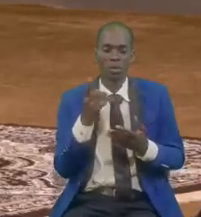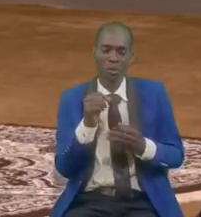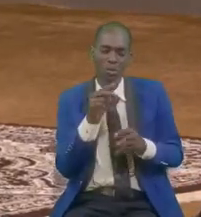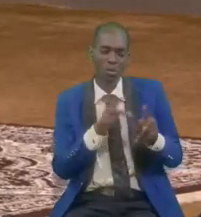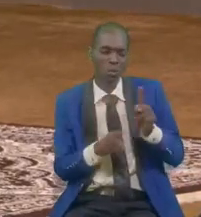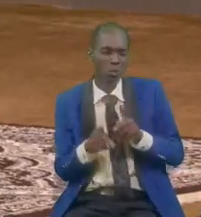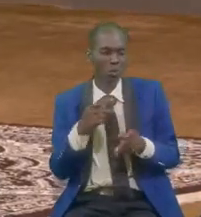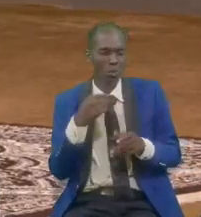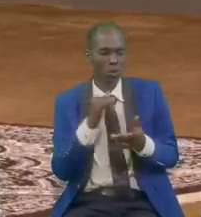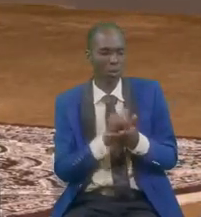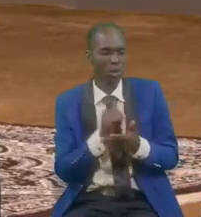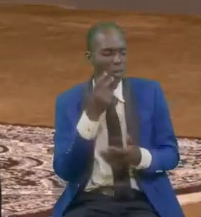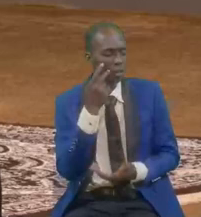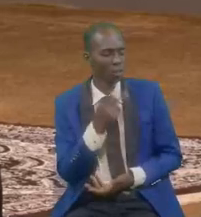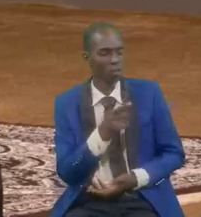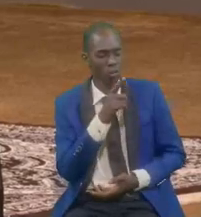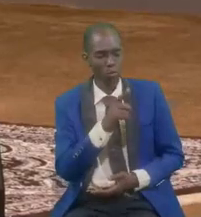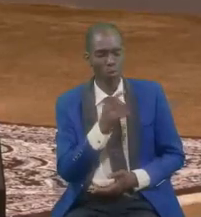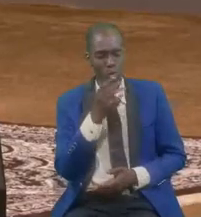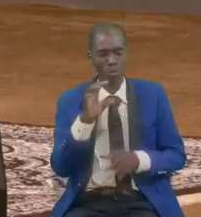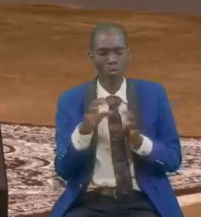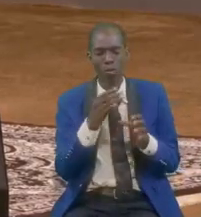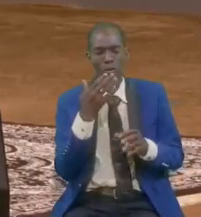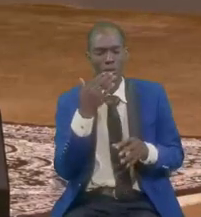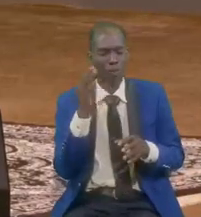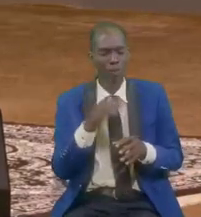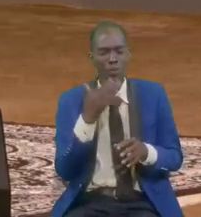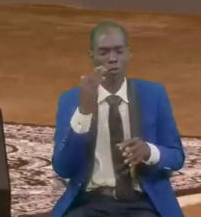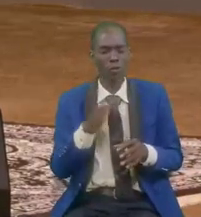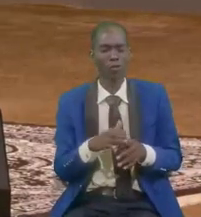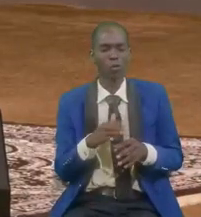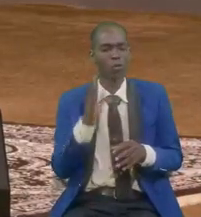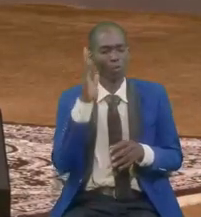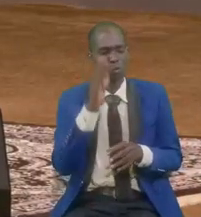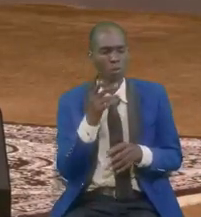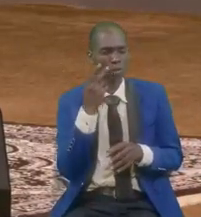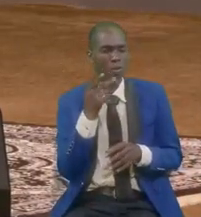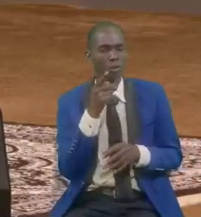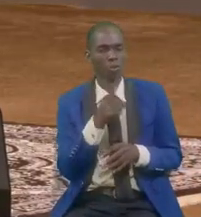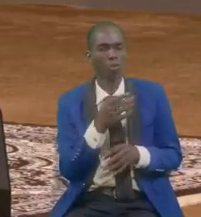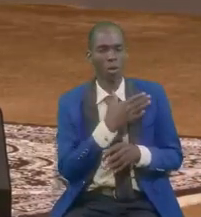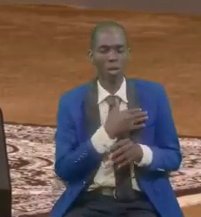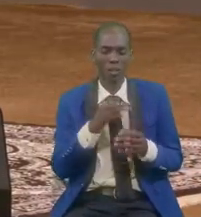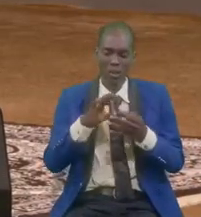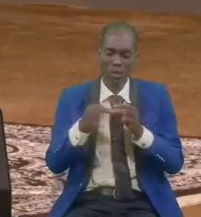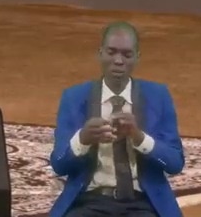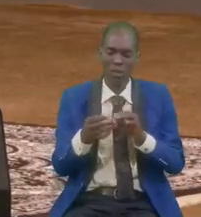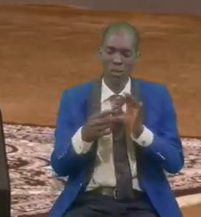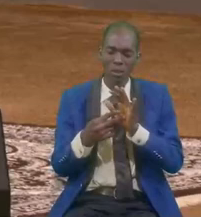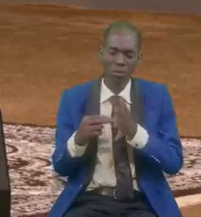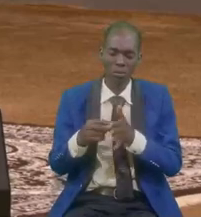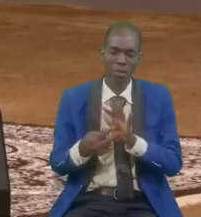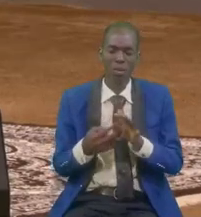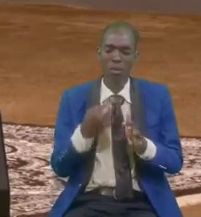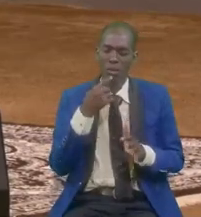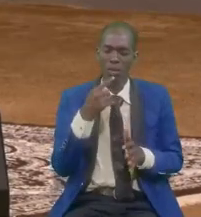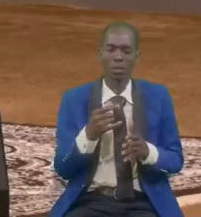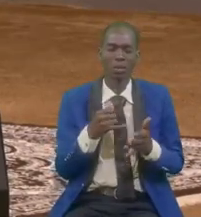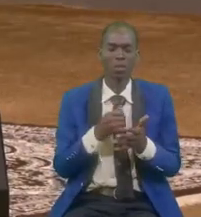complètement mauvais. Mais les gens qui vont vous voir vont l'interpréter comme étant mauvais. Les gens qui apprennent de votre